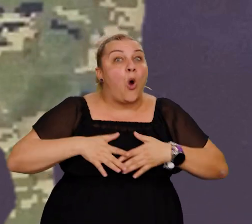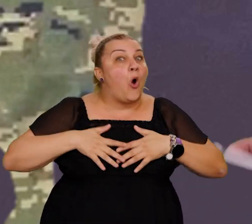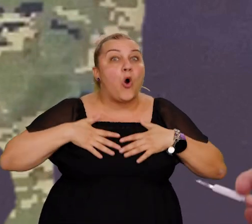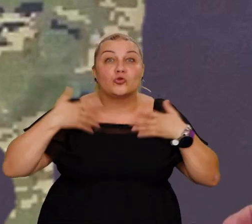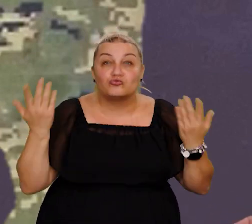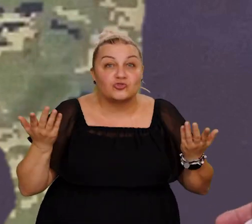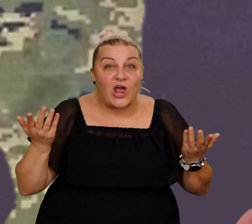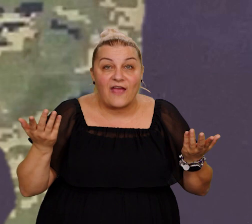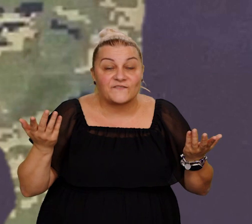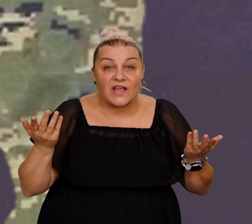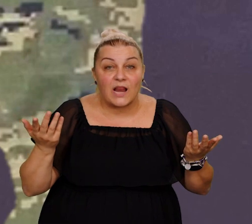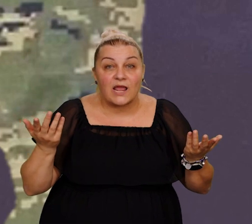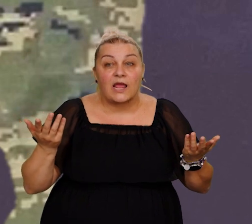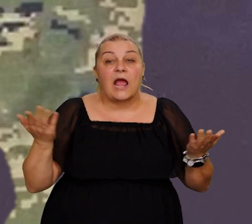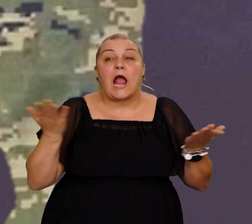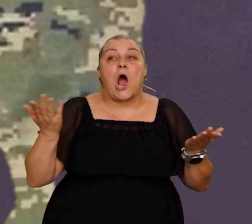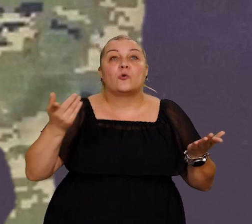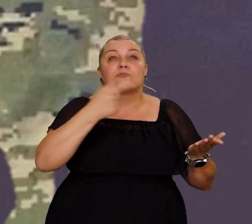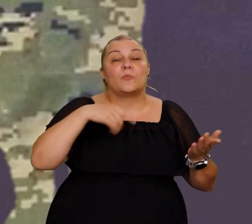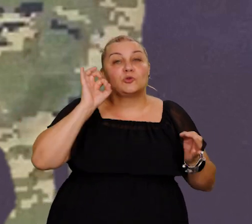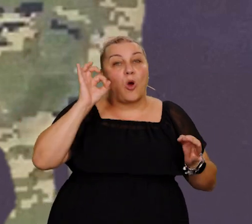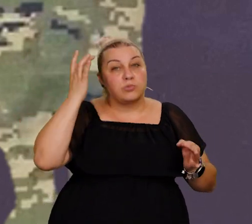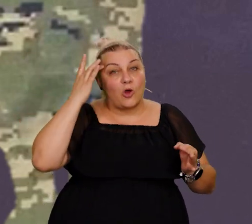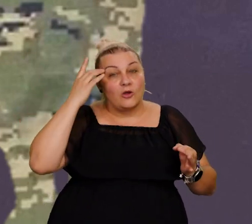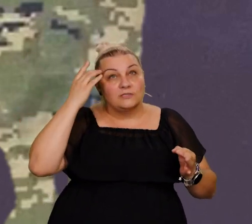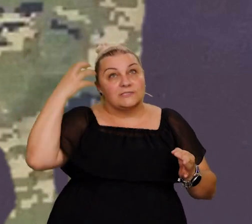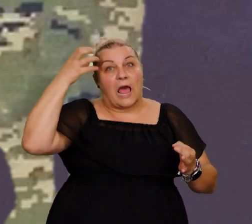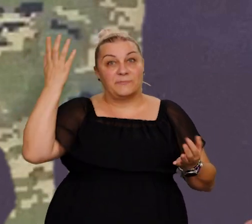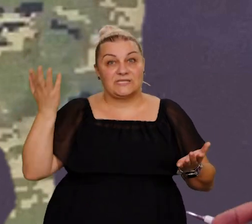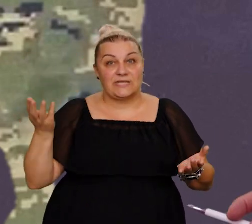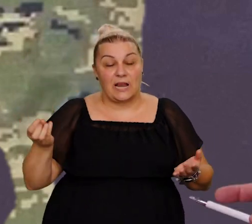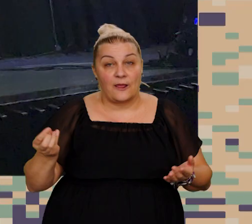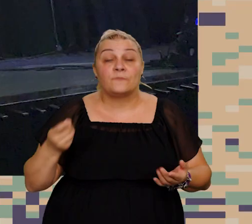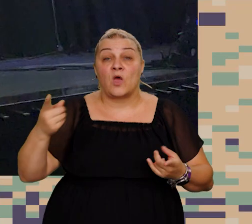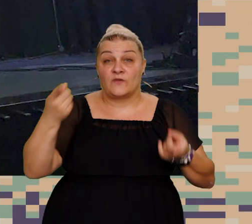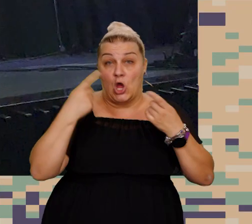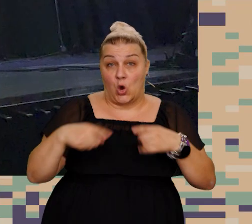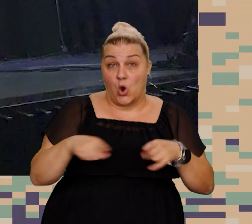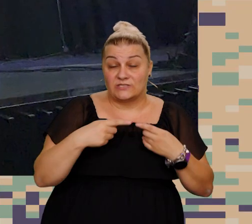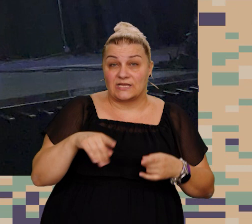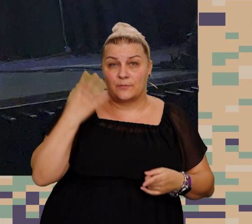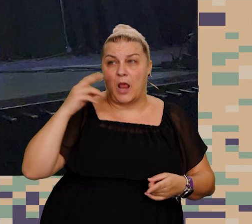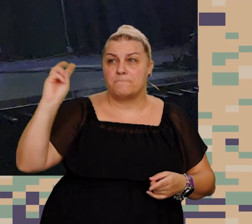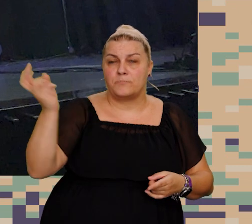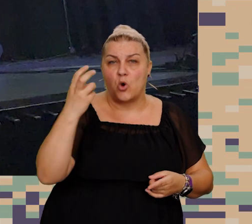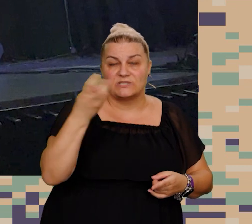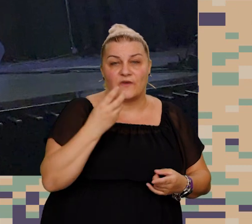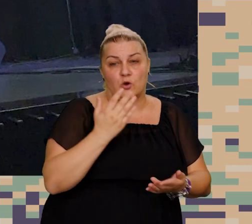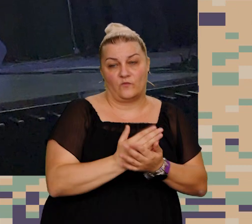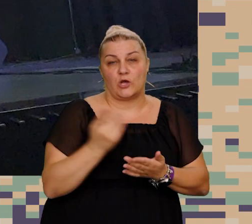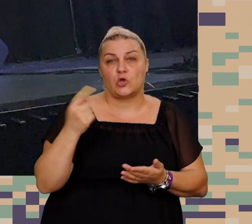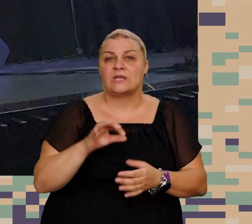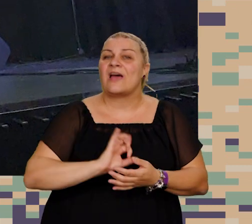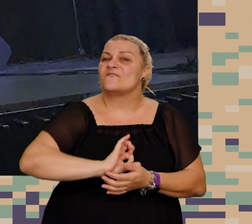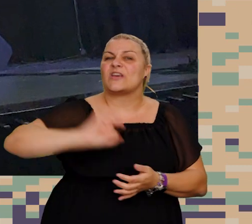se oduševili na način kako smo mi to zamislili. Znači, koncept je bio sljedeći, pozvane je bile Klape, uvijek